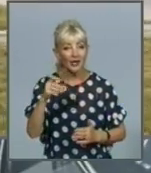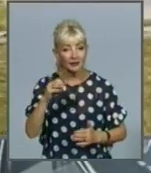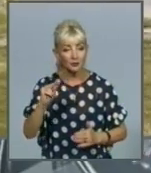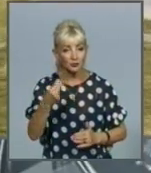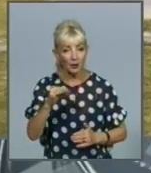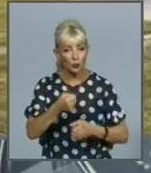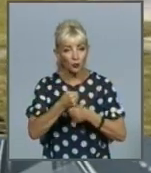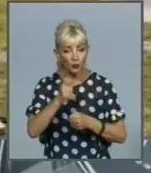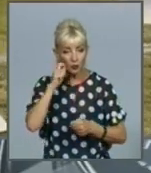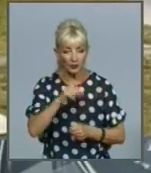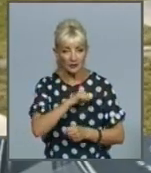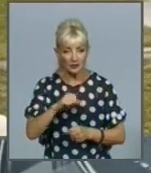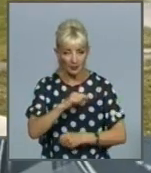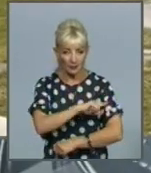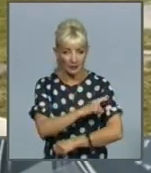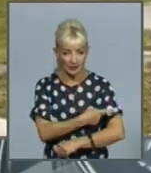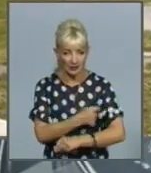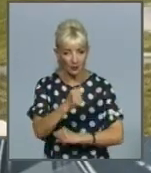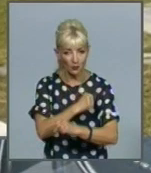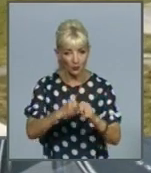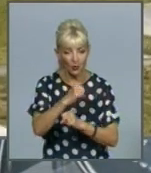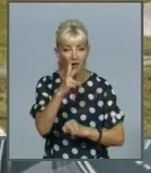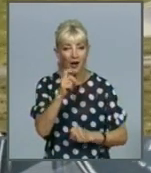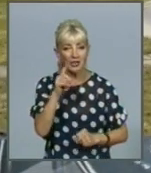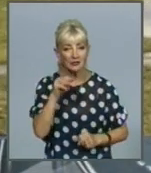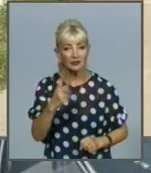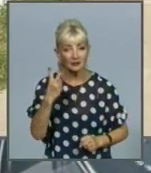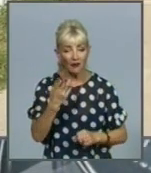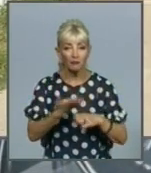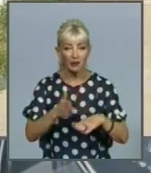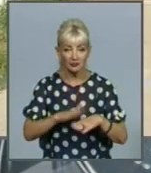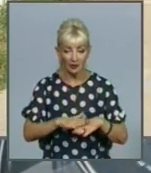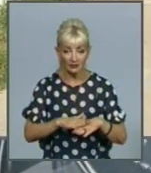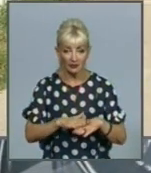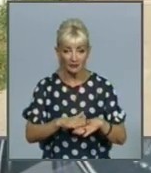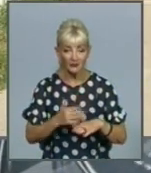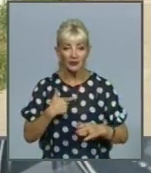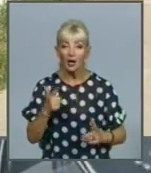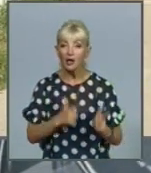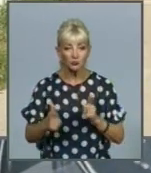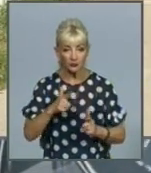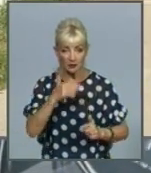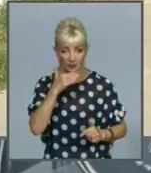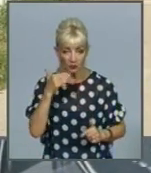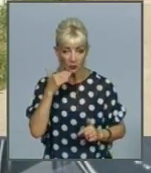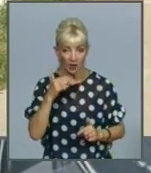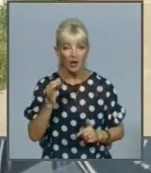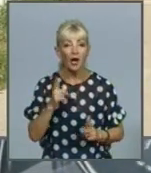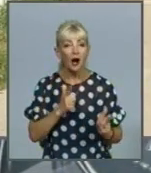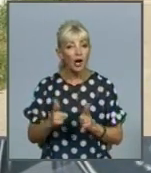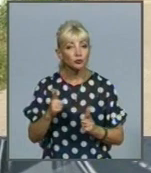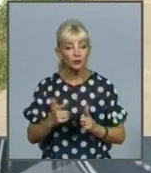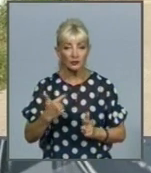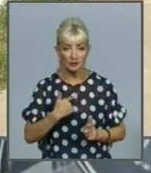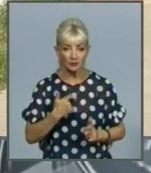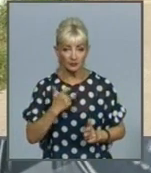в самом мощном классе машин КЗ-2, которые прошли в Полтаве. Много готовился. Так сказать, подготавливал к себе